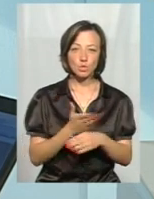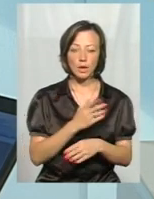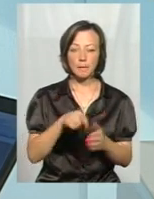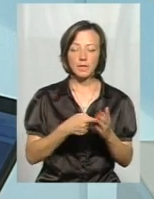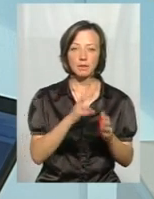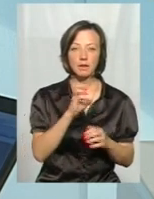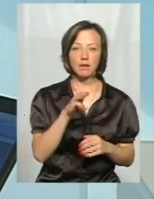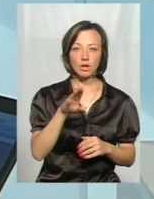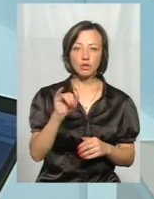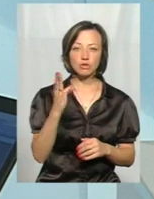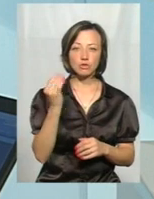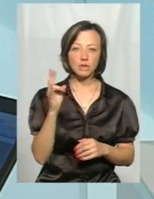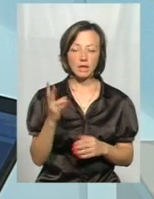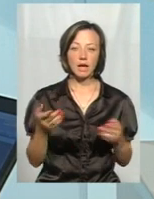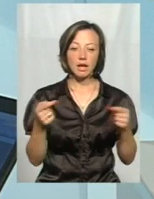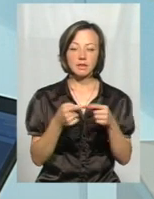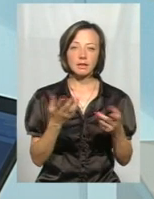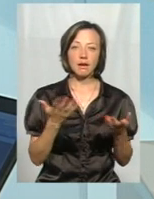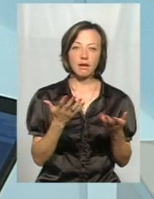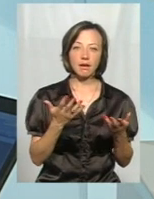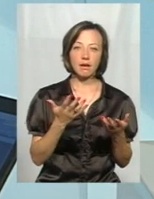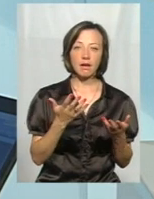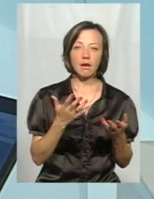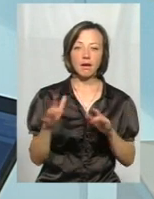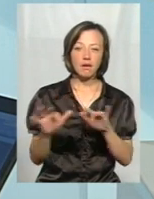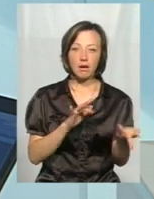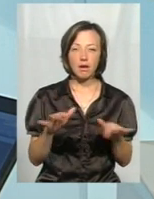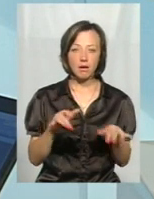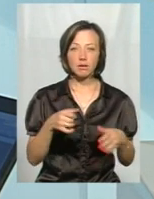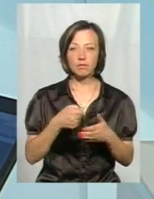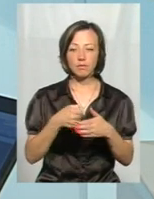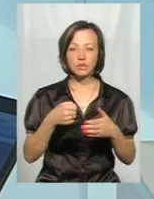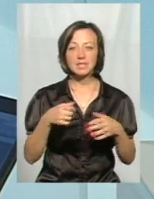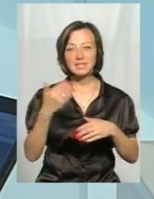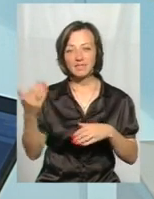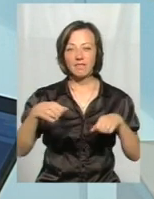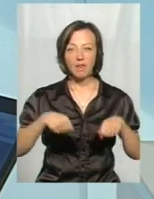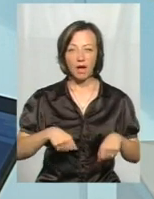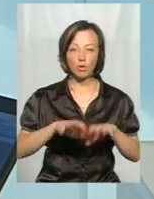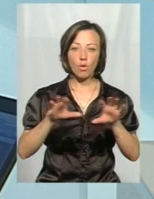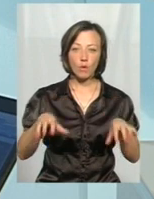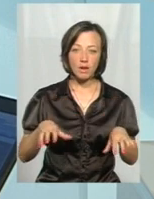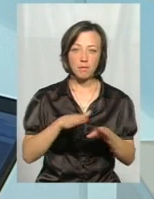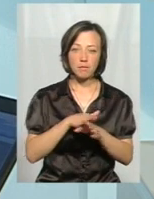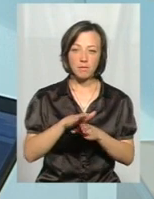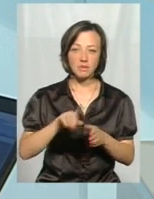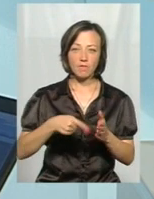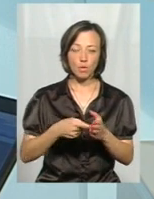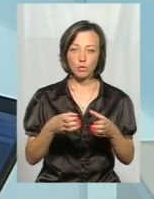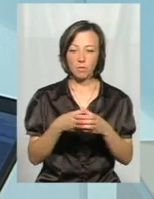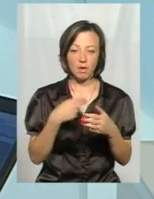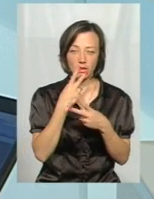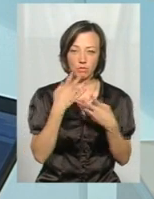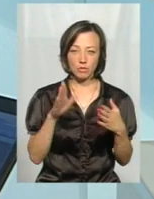Нетішино. Але якихось ентузіазму з боку органів влади, голів міськвиконкомів цих міст, я не